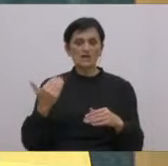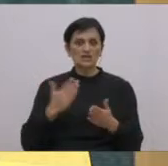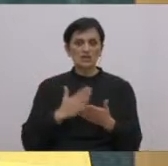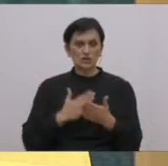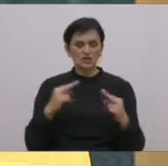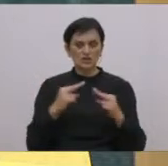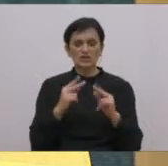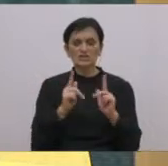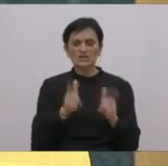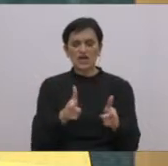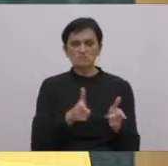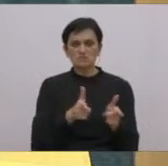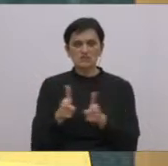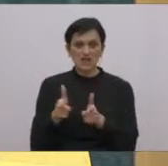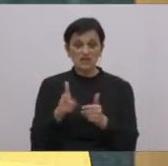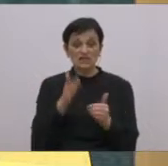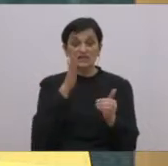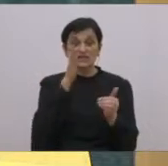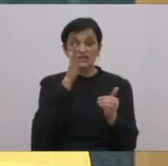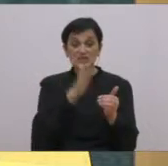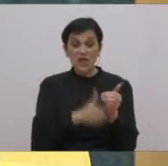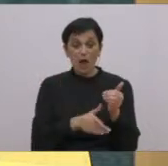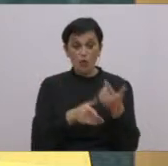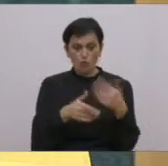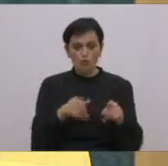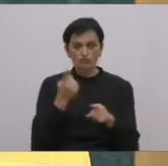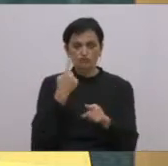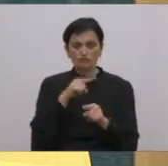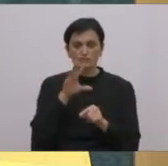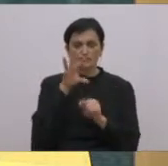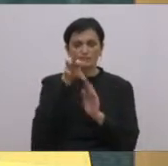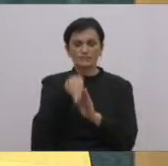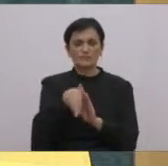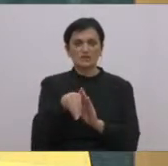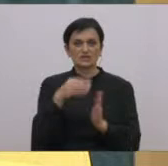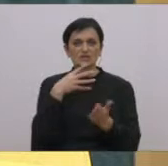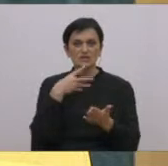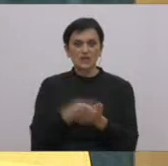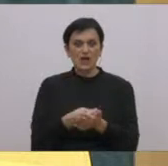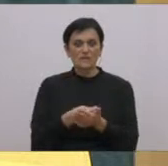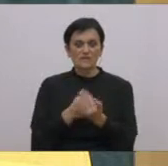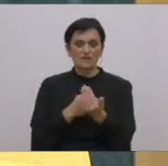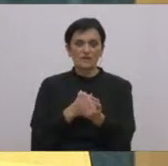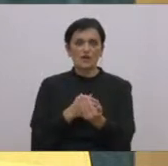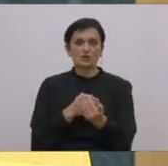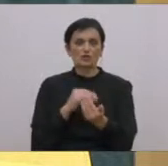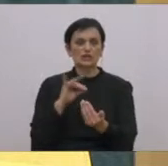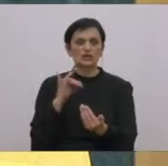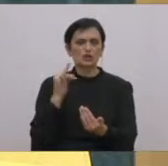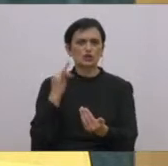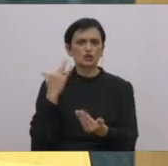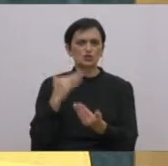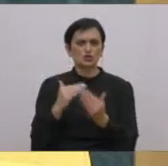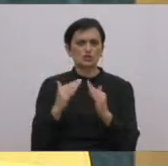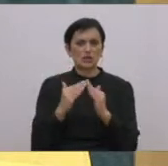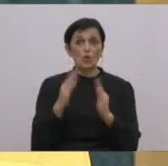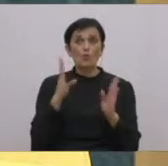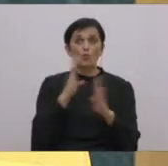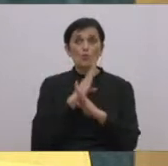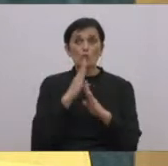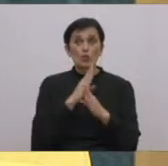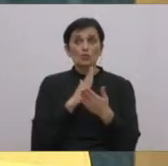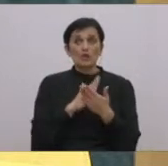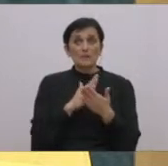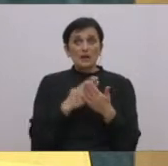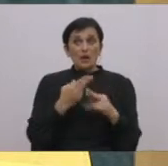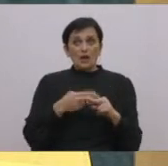არის დადასტურებული მზაობა დასრულებისთანავე უკვე დაუბრუნდნენ თავიანთ ასე ვთქვათ, ისტორიულ სახლებს და ბუნებრივია, ეს